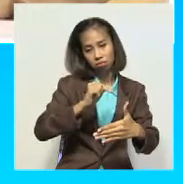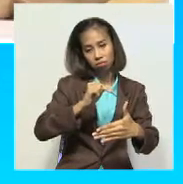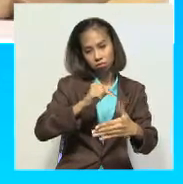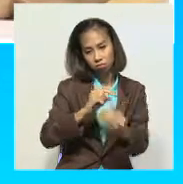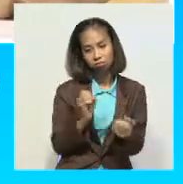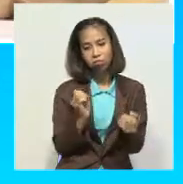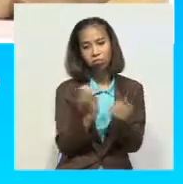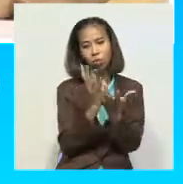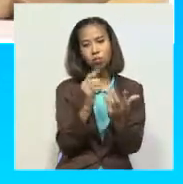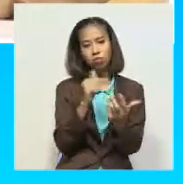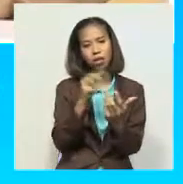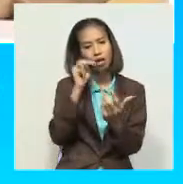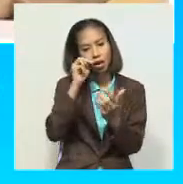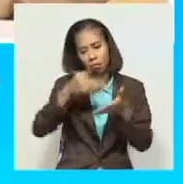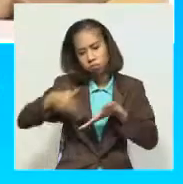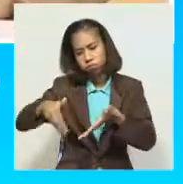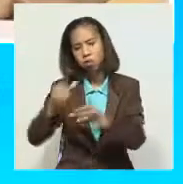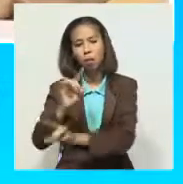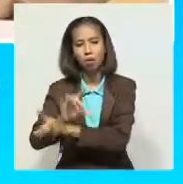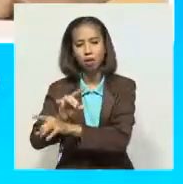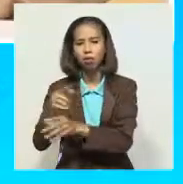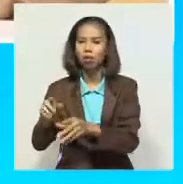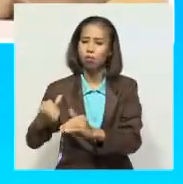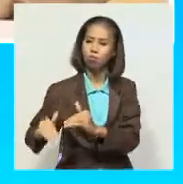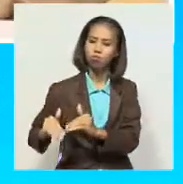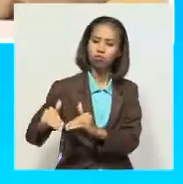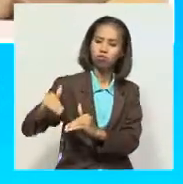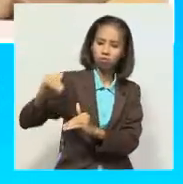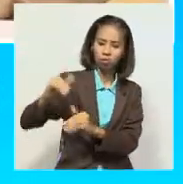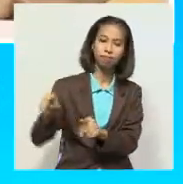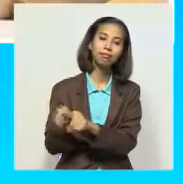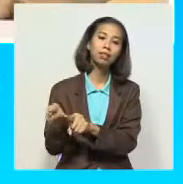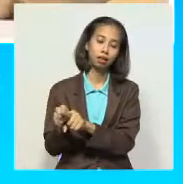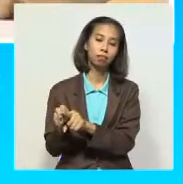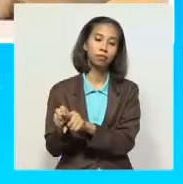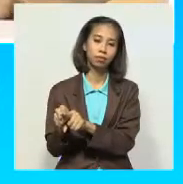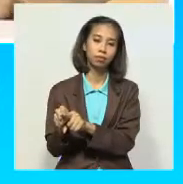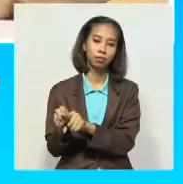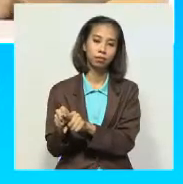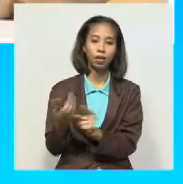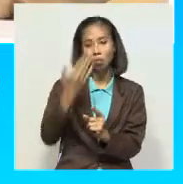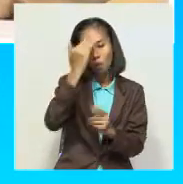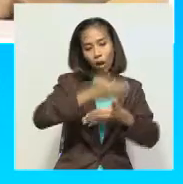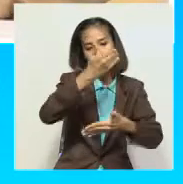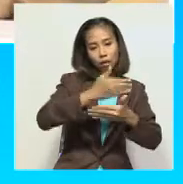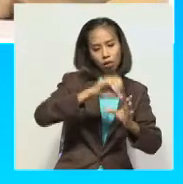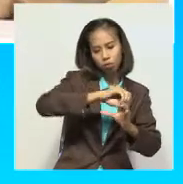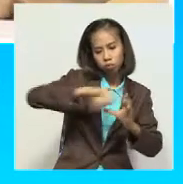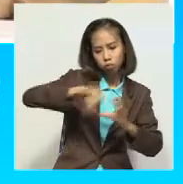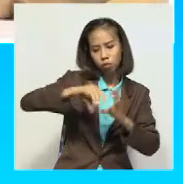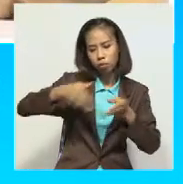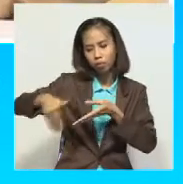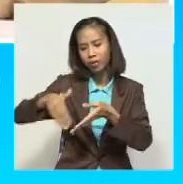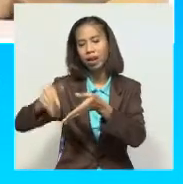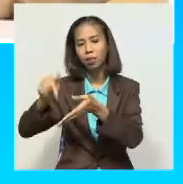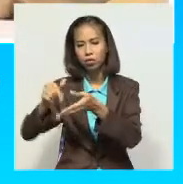ผลให้น้ำที่ลงมาในแม่น้ำเพชรเนี่ยมีปริมาณสูงขึ้นเช่นเดียวกันนะคะกรมชลก็ตัดน้ำแล้วก็ส่งมาลงมาแม่น้ำเพชรก็จะมากระทบ